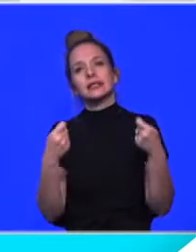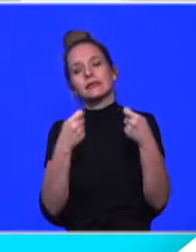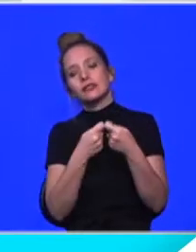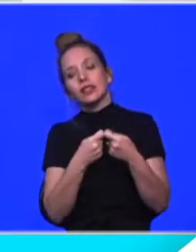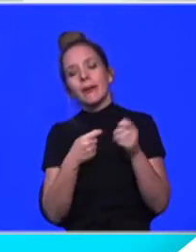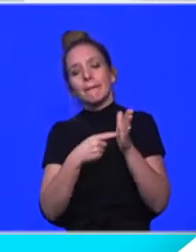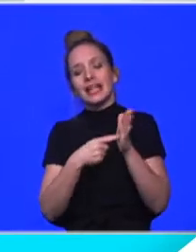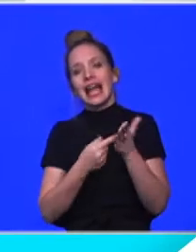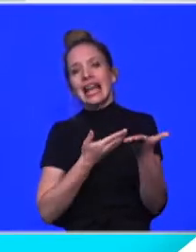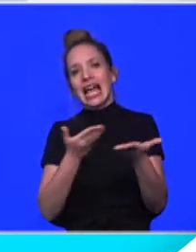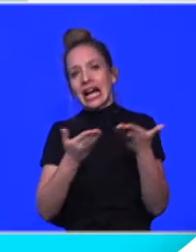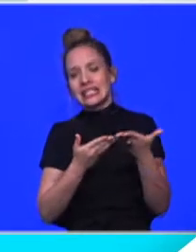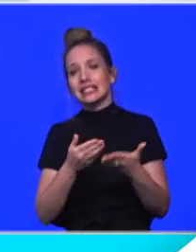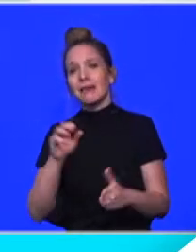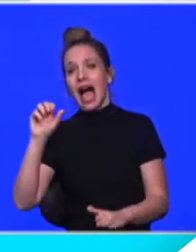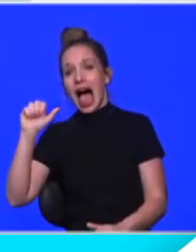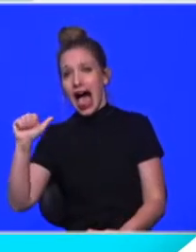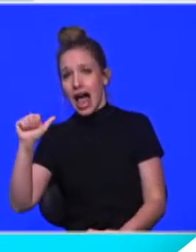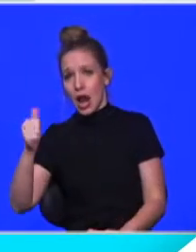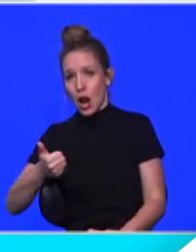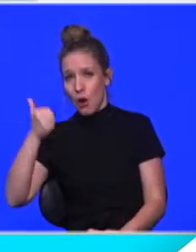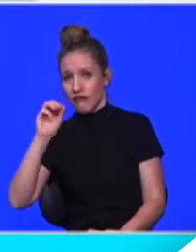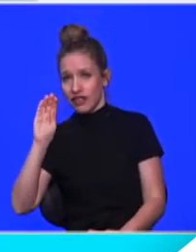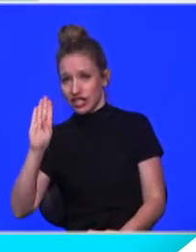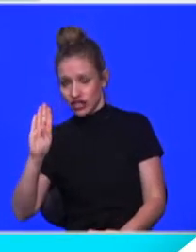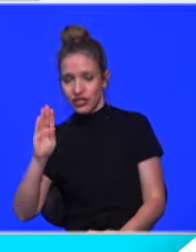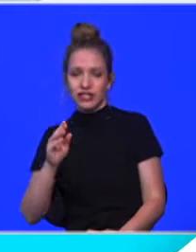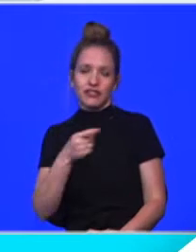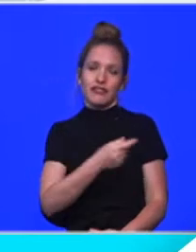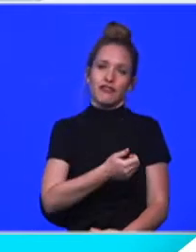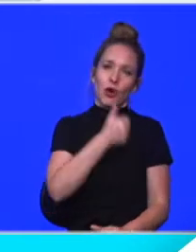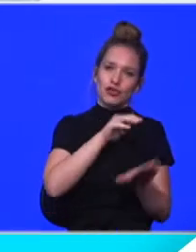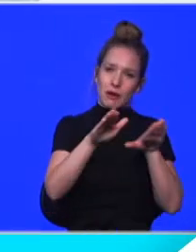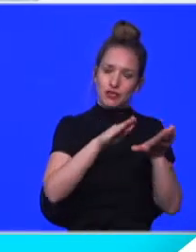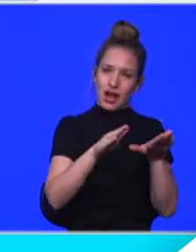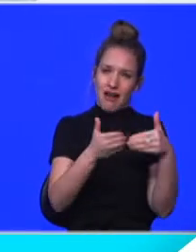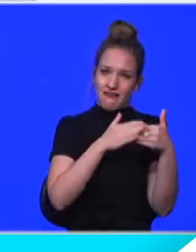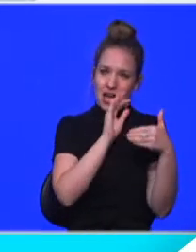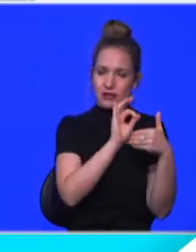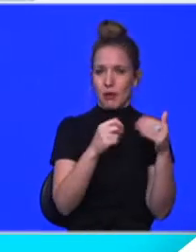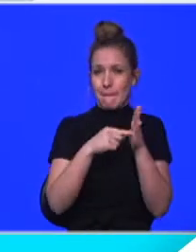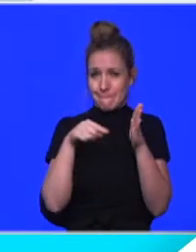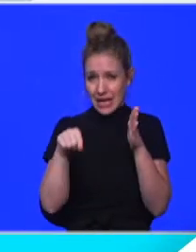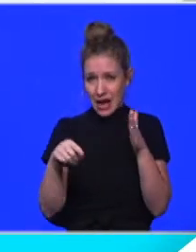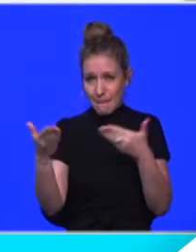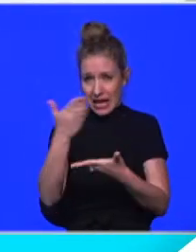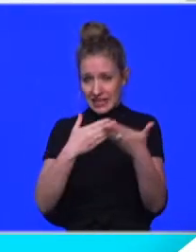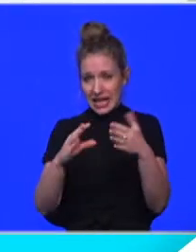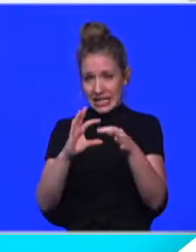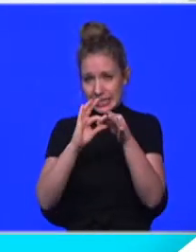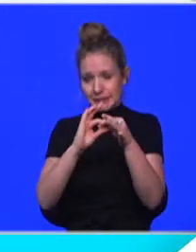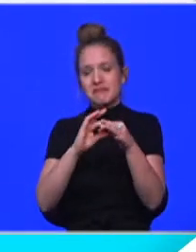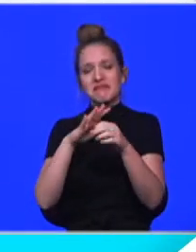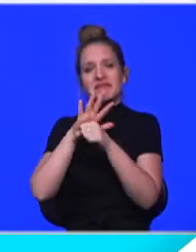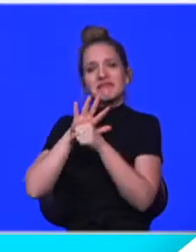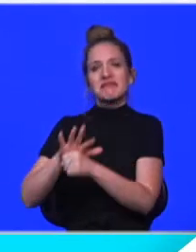בין שאול אלוביץ' לבין ראש הממשלה ורעייתו, כלומר כל מסכת הלחצים הזאת היא זו שמובילה ומפעילה את אילן